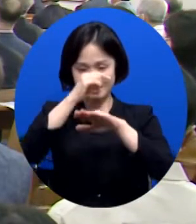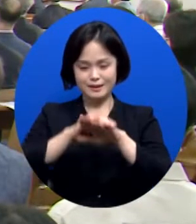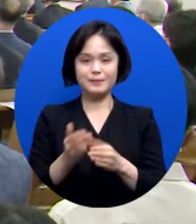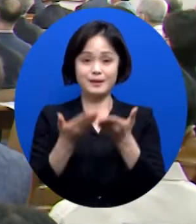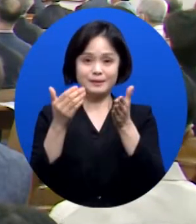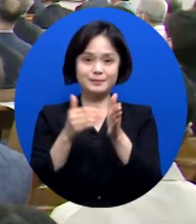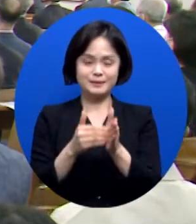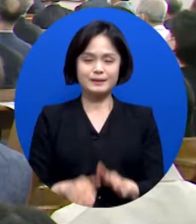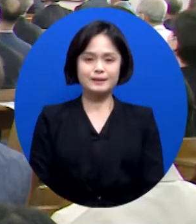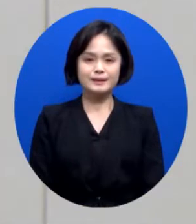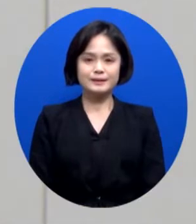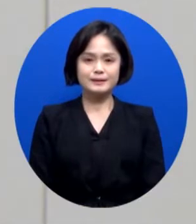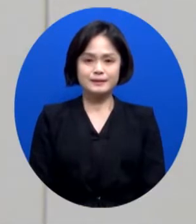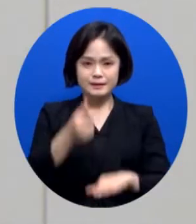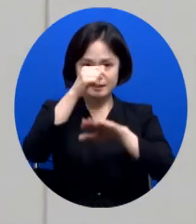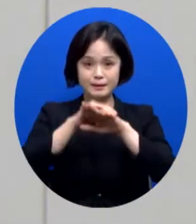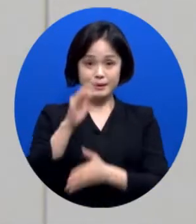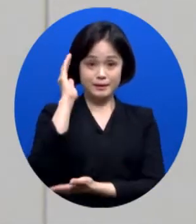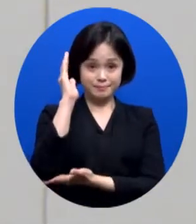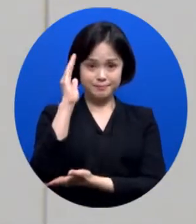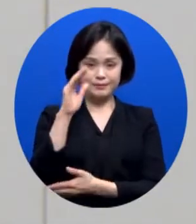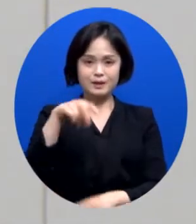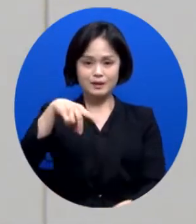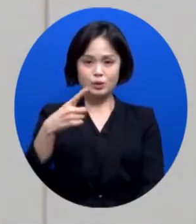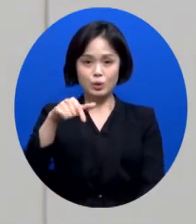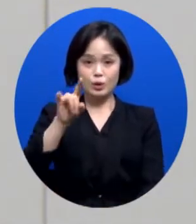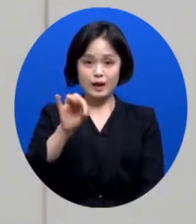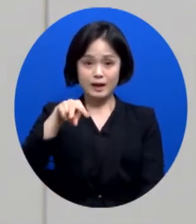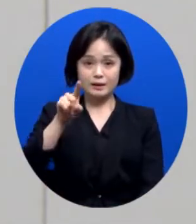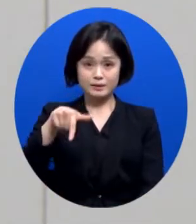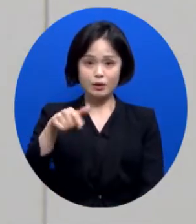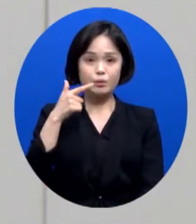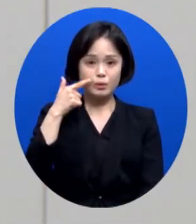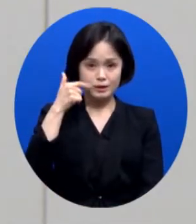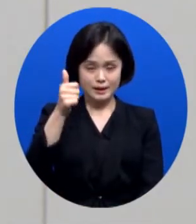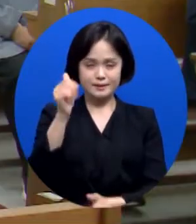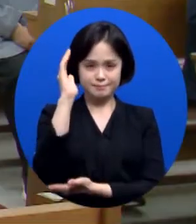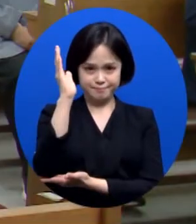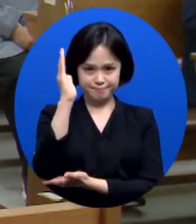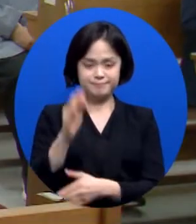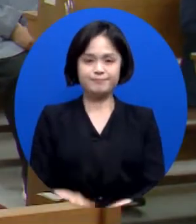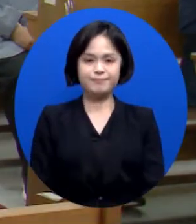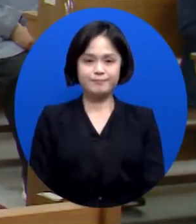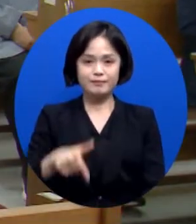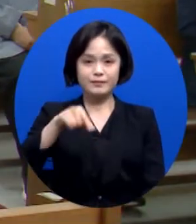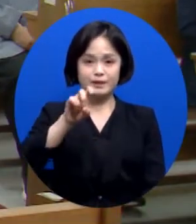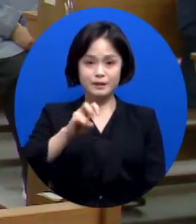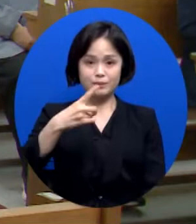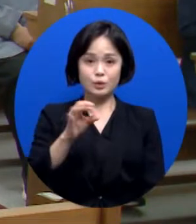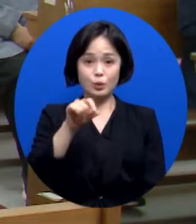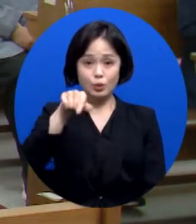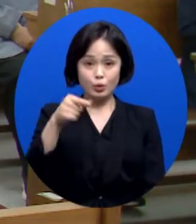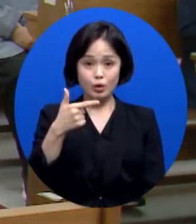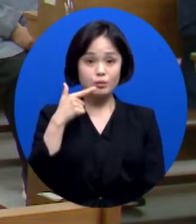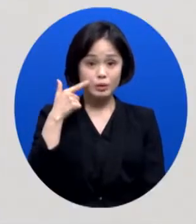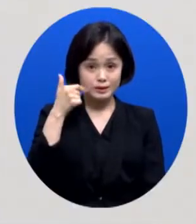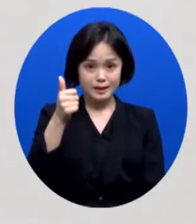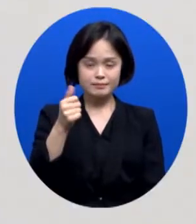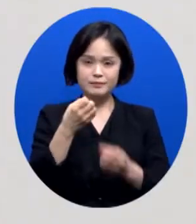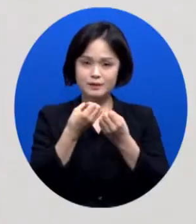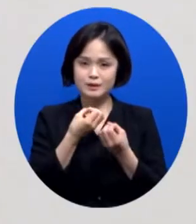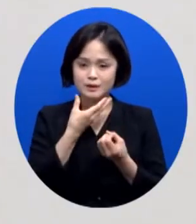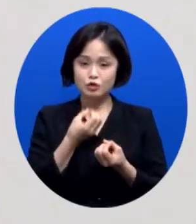이날 예배에서 예장합동 총회장 소강석 목사가 설교를 전하고 중 경총 회장 김동권 목사 등 교계 지도자들이